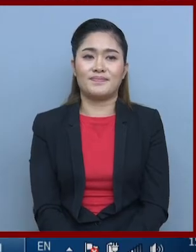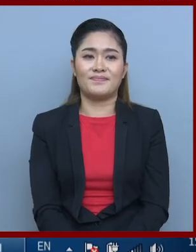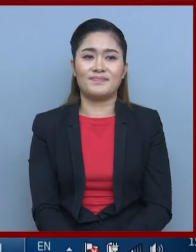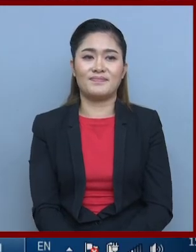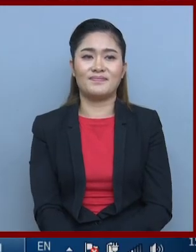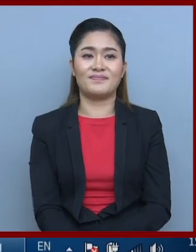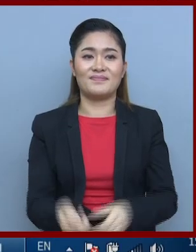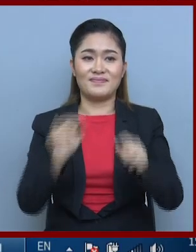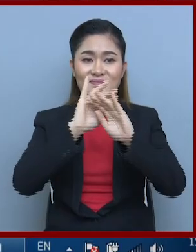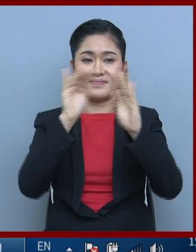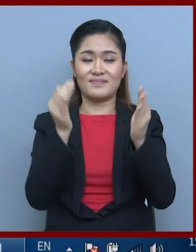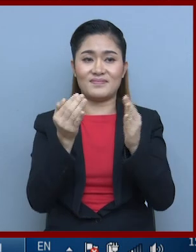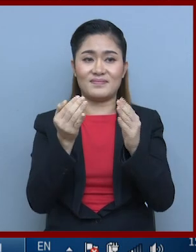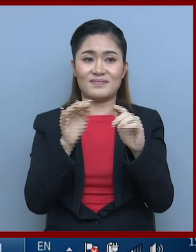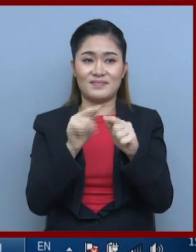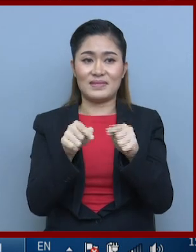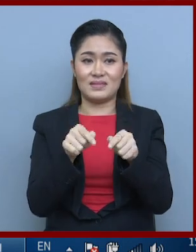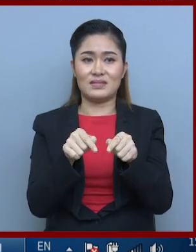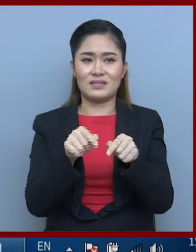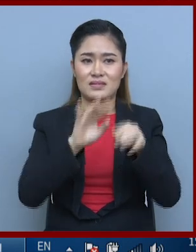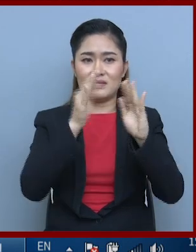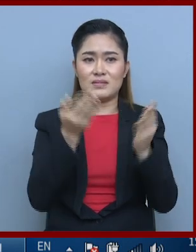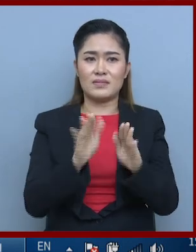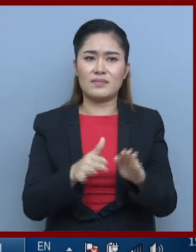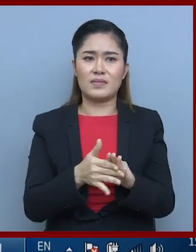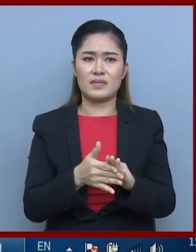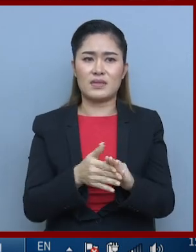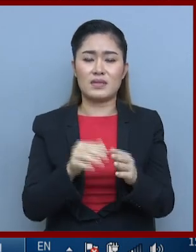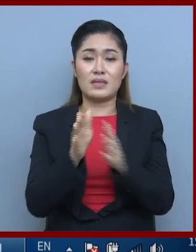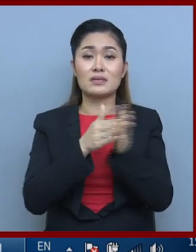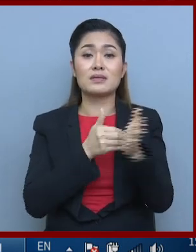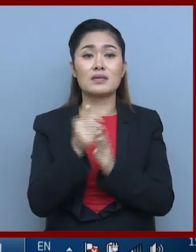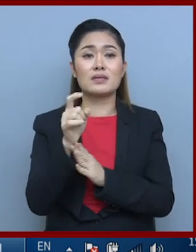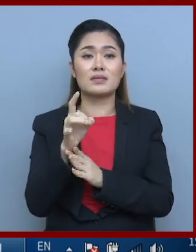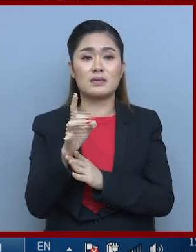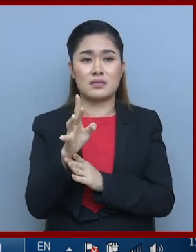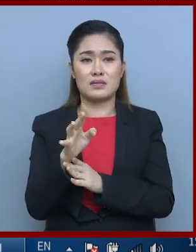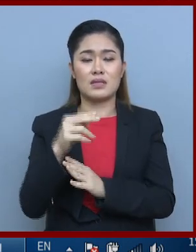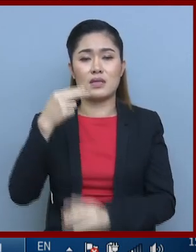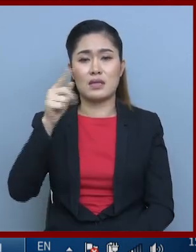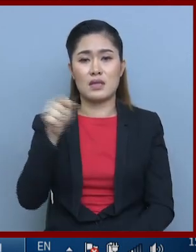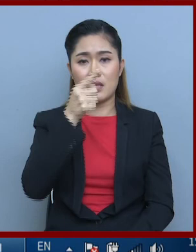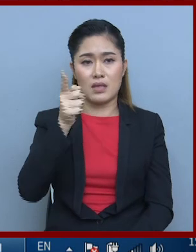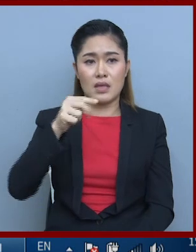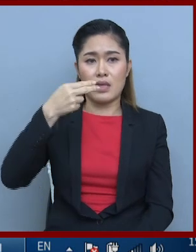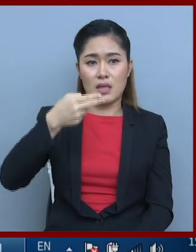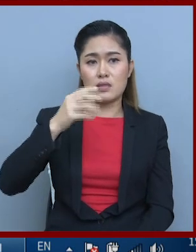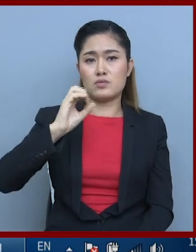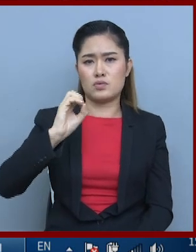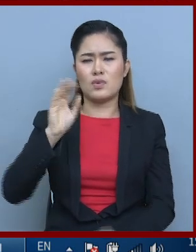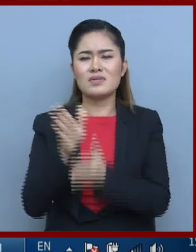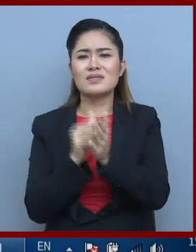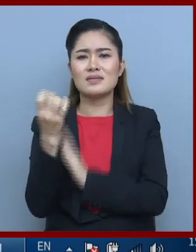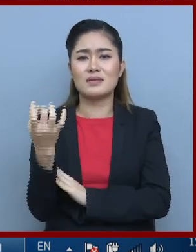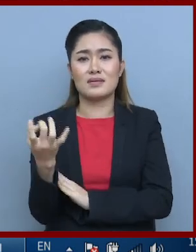dotfill color เท่ากับ and head อะไรครับ and head 0 and แสดงว่าสั่งให้เชฟ1กลายเป็นสี